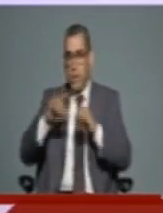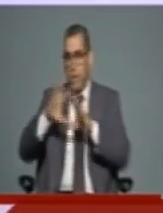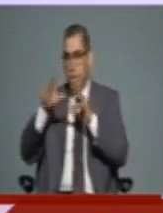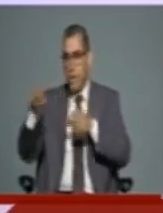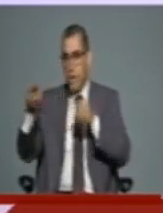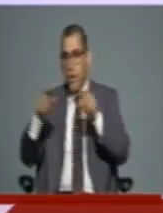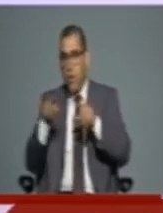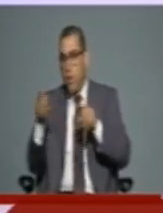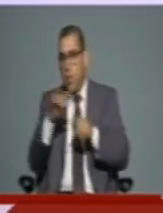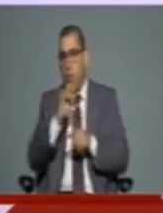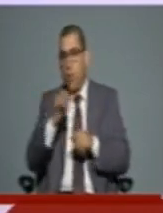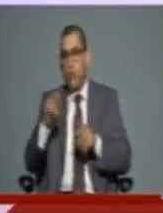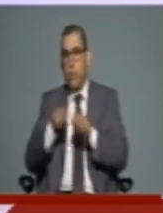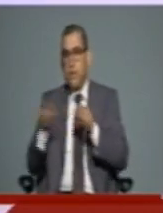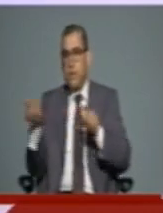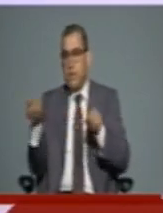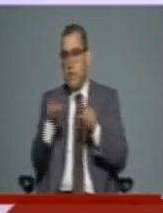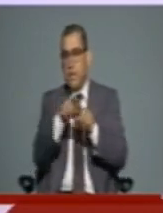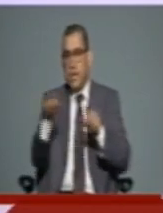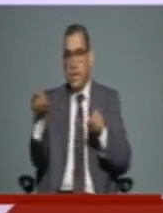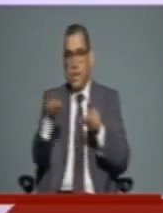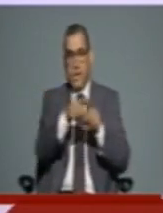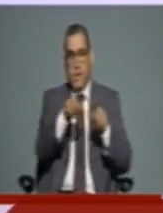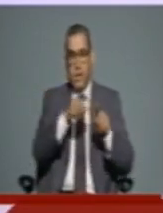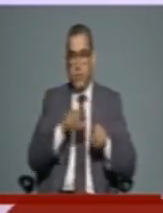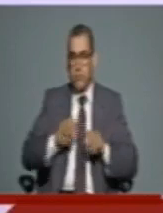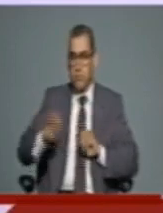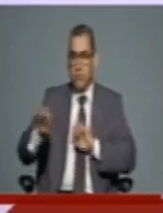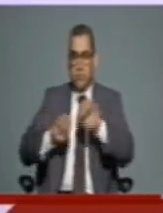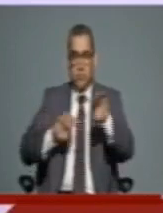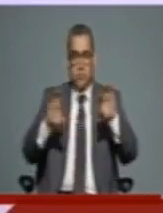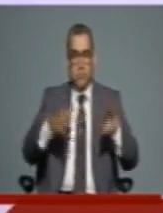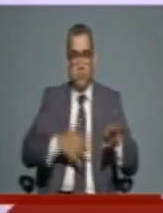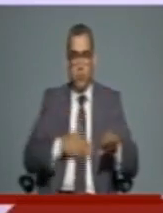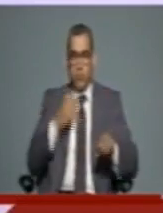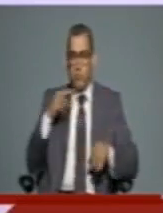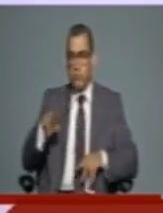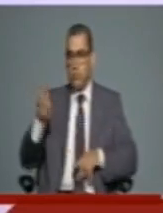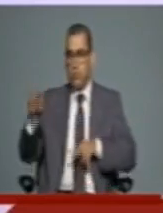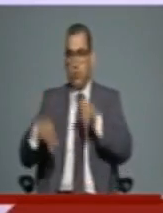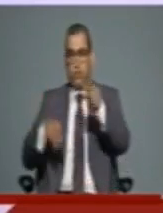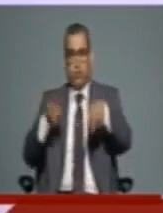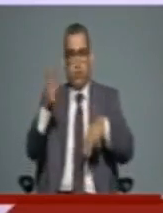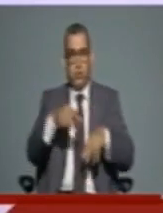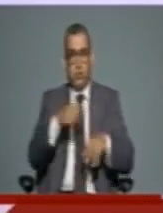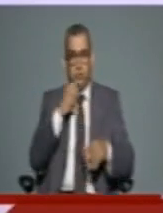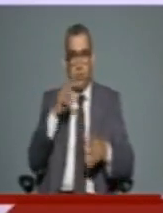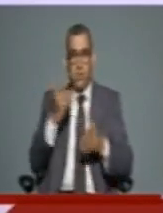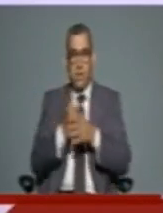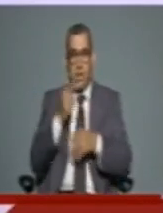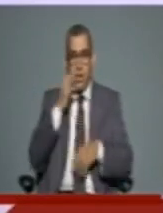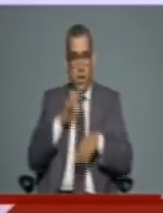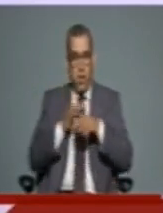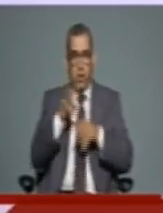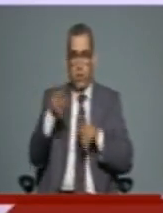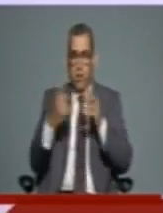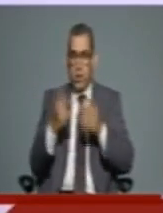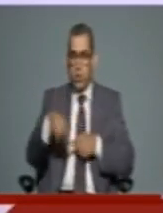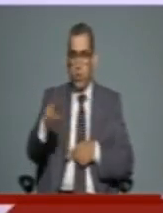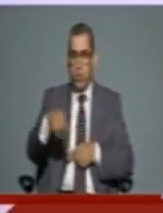500 متر او في هذه الحدود، وبالتالي طريقه وصول المواطن للسلعه سهله